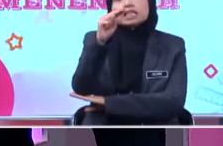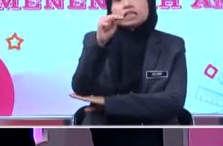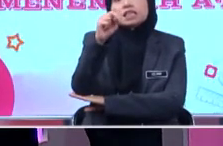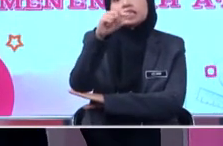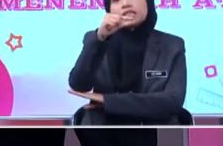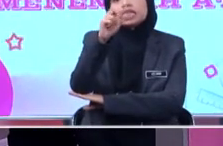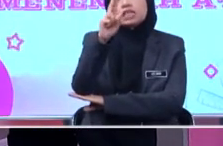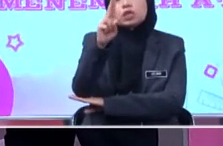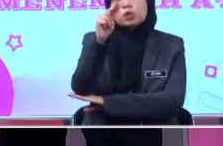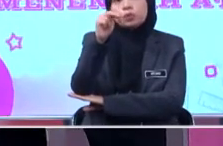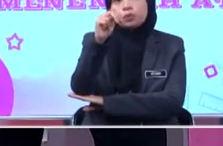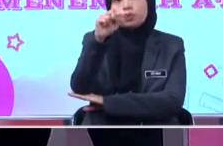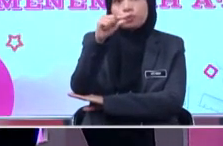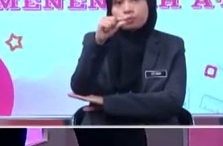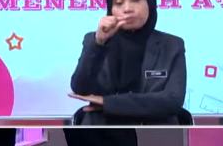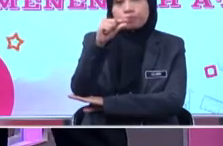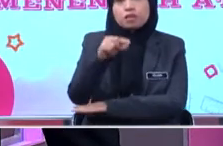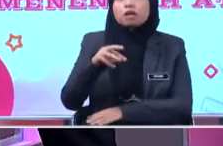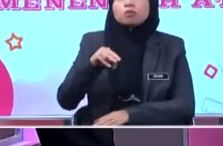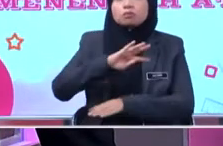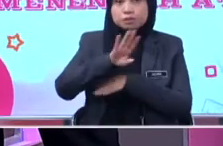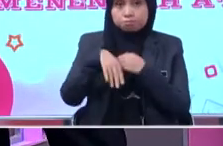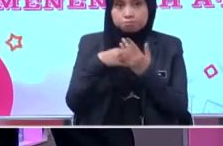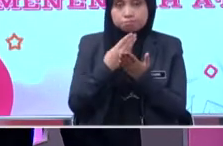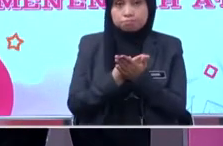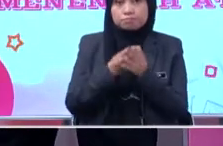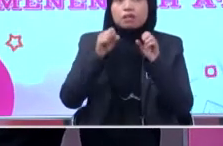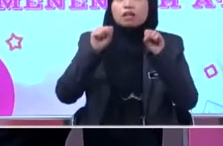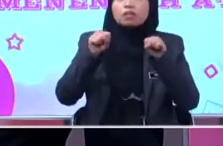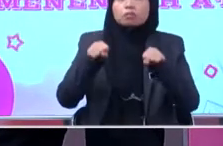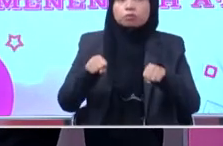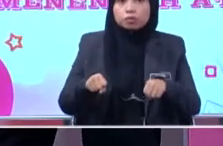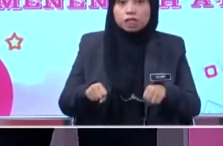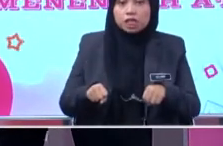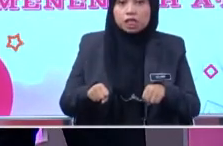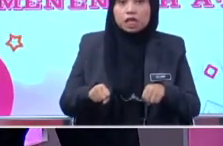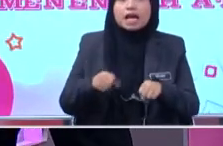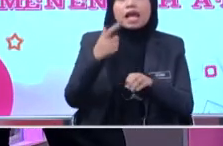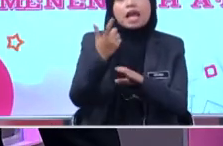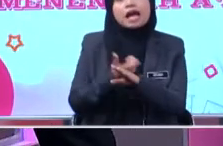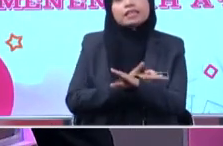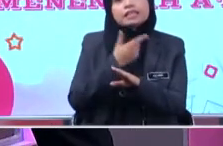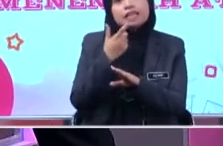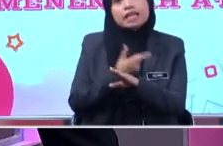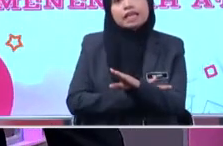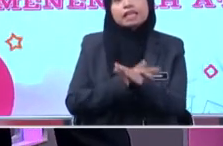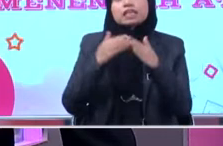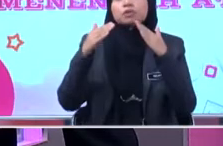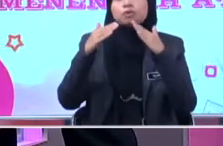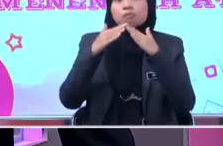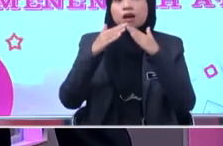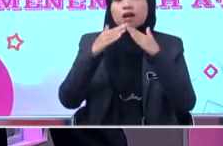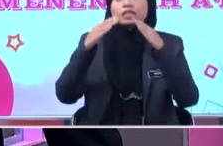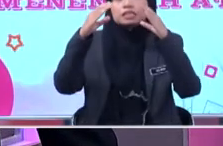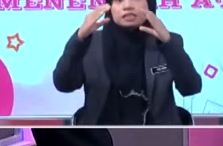hidung aja di mengurus kalian boleh ah British di rumah TNI cara and